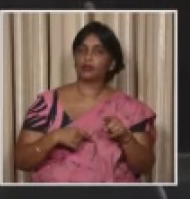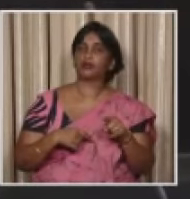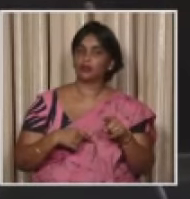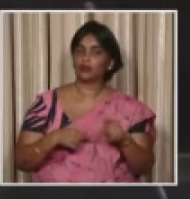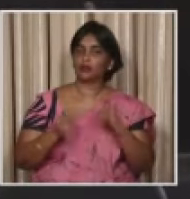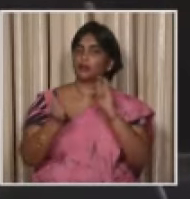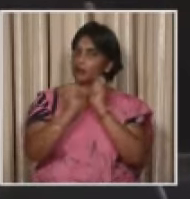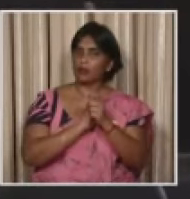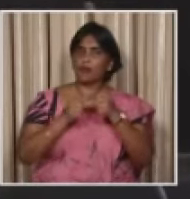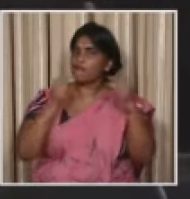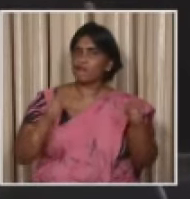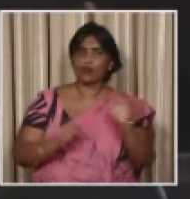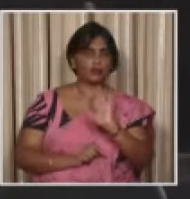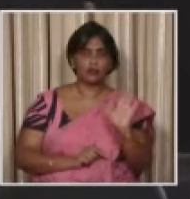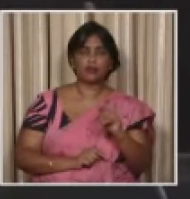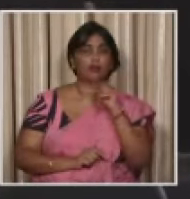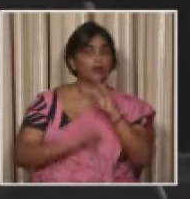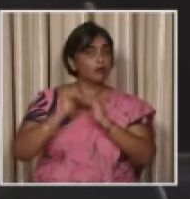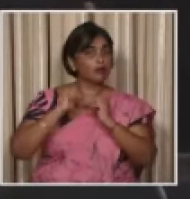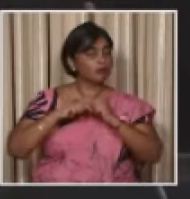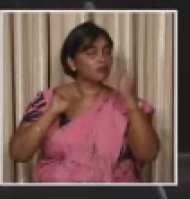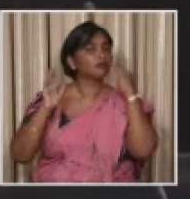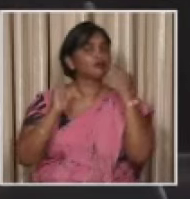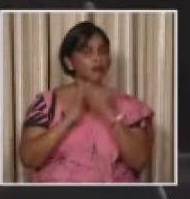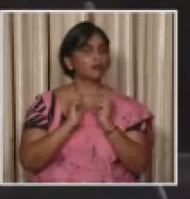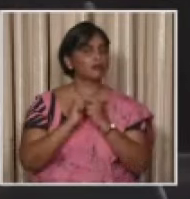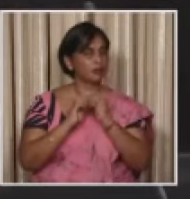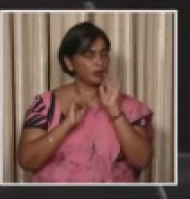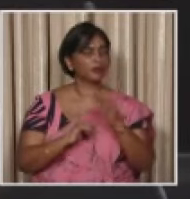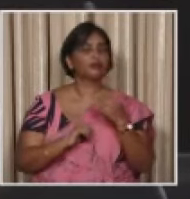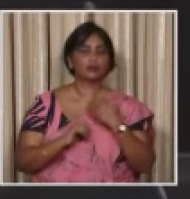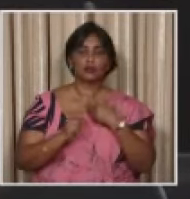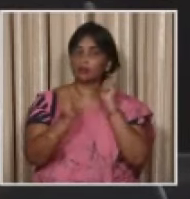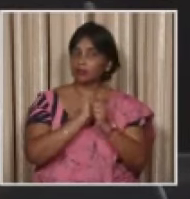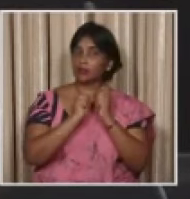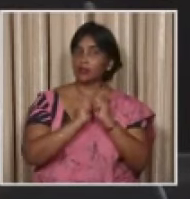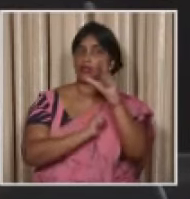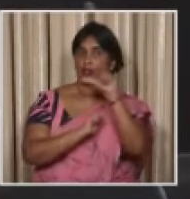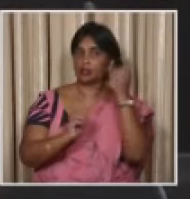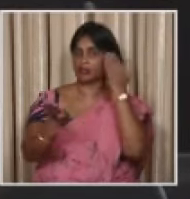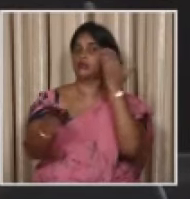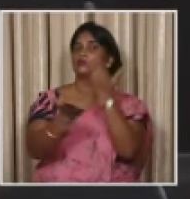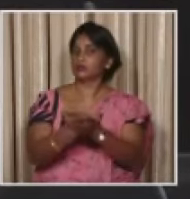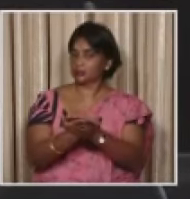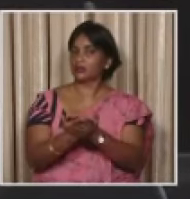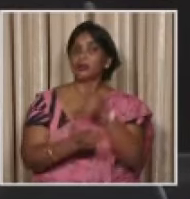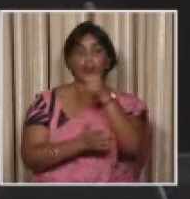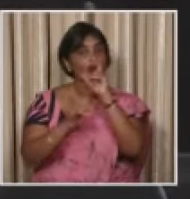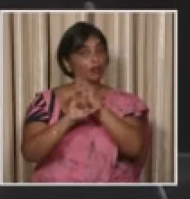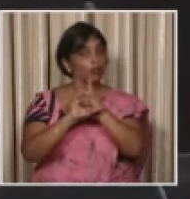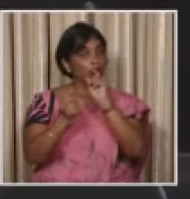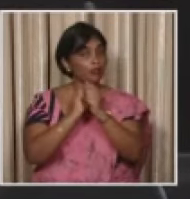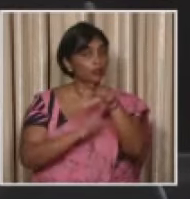මේ රිෆෝම් එකට විරුද්ධ නැහැ හැබැයි මේ කරන ක්‍රමයේ පිළිබඳ ගැටලු තියෙනවා ඒ නිසා අපි සංශෝධන 17ක් ඉදිරිපත් කළා තියෙනවා ඔබලාගේ